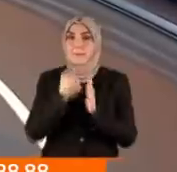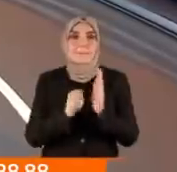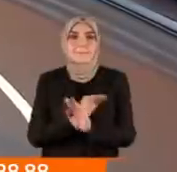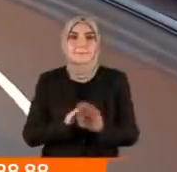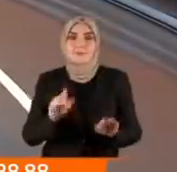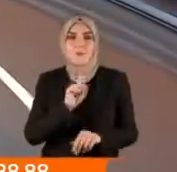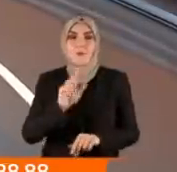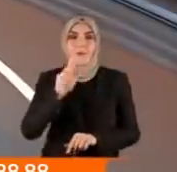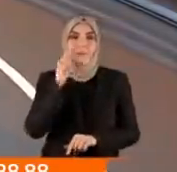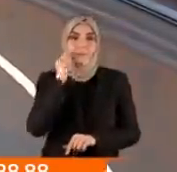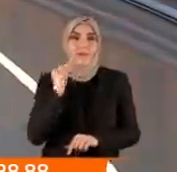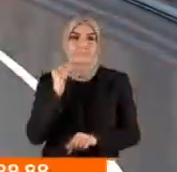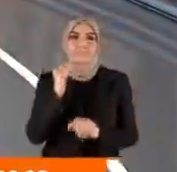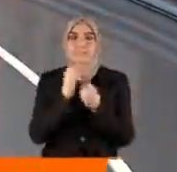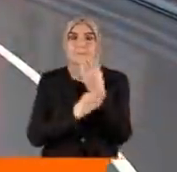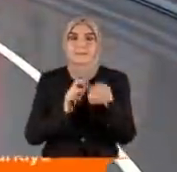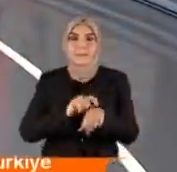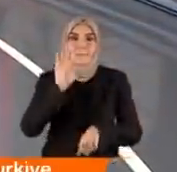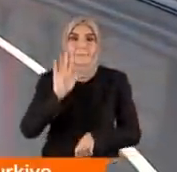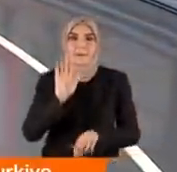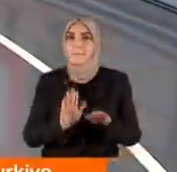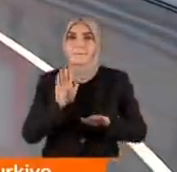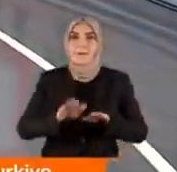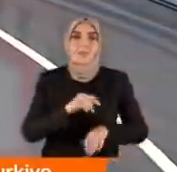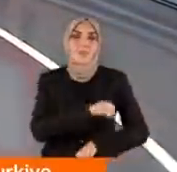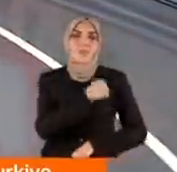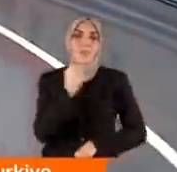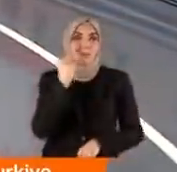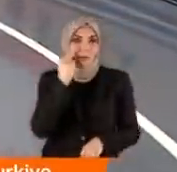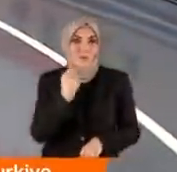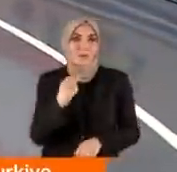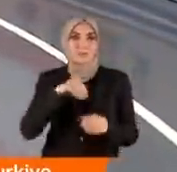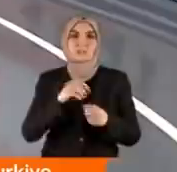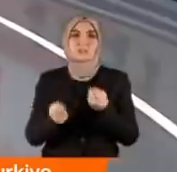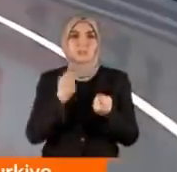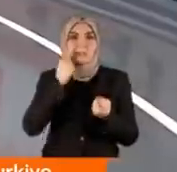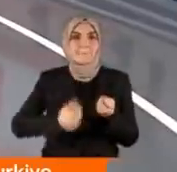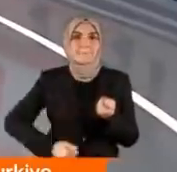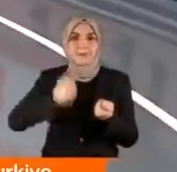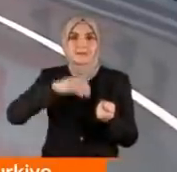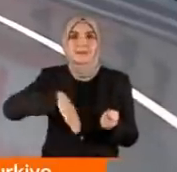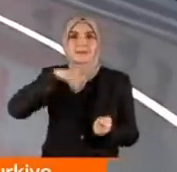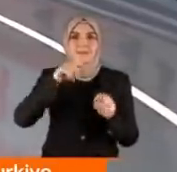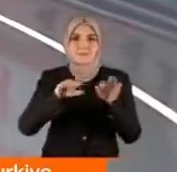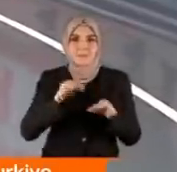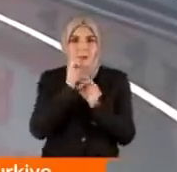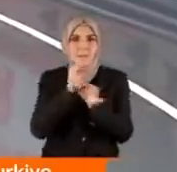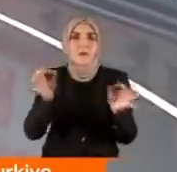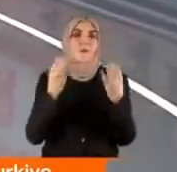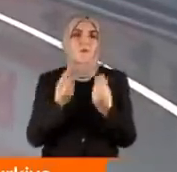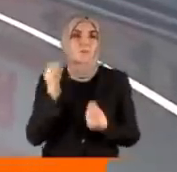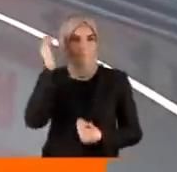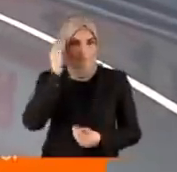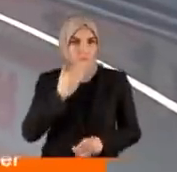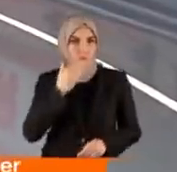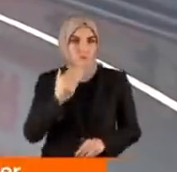biteceği 17 Mayıs saat 5'te atılacak normalleşme adımları İçişleri Bakanlığı'nın bir genelgesiyle ilan edildi. En başta şunu söyleyelim.